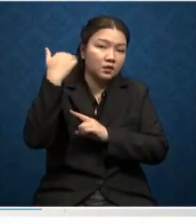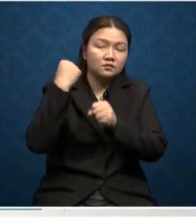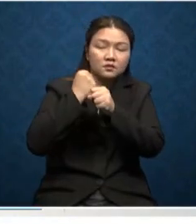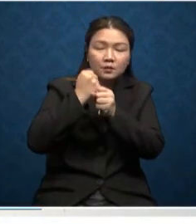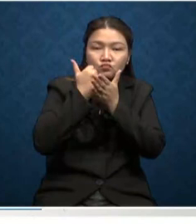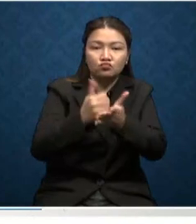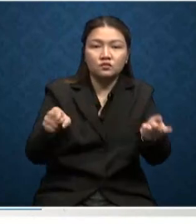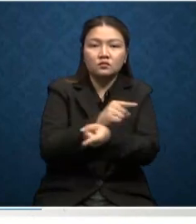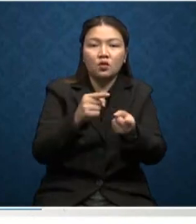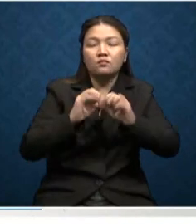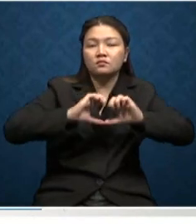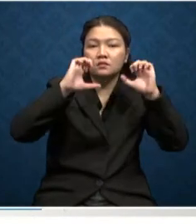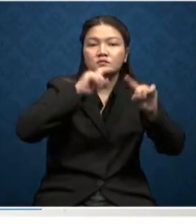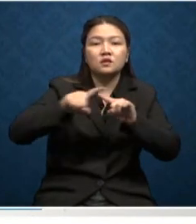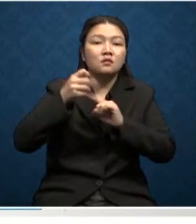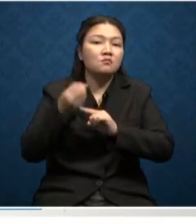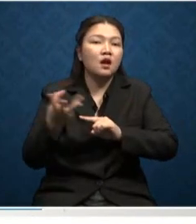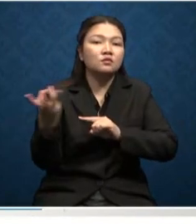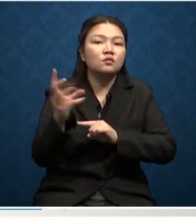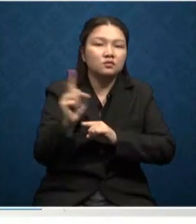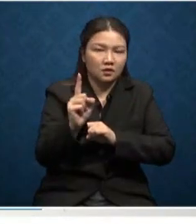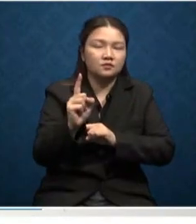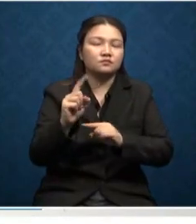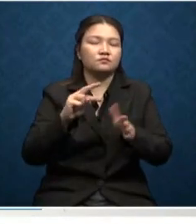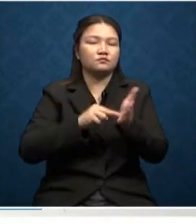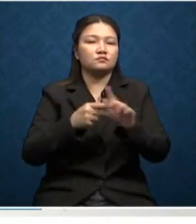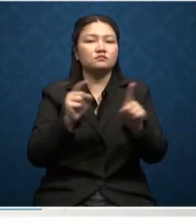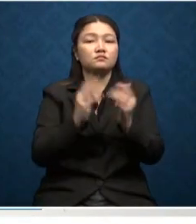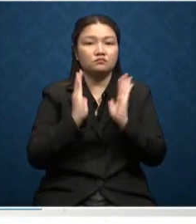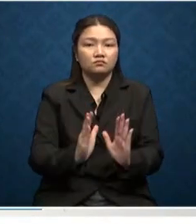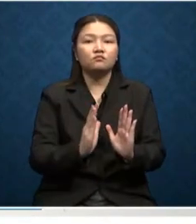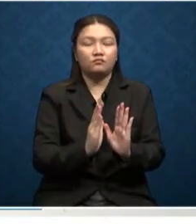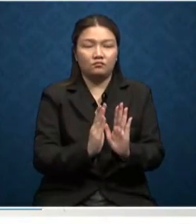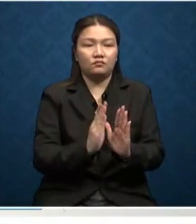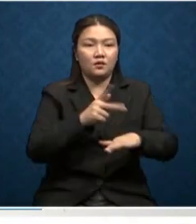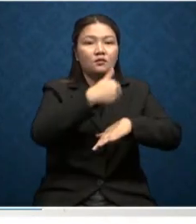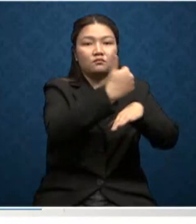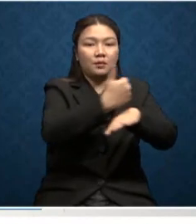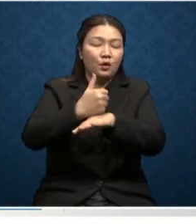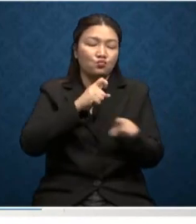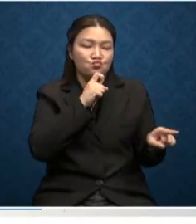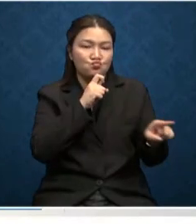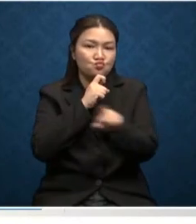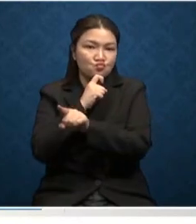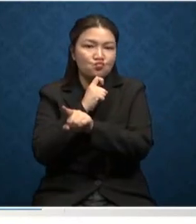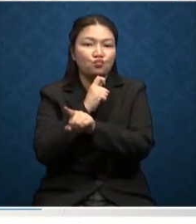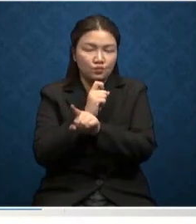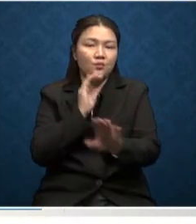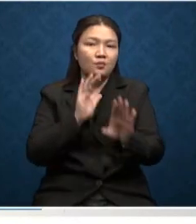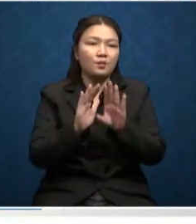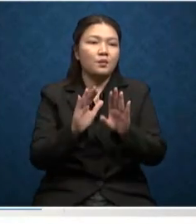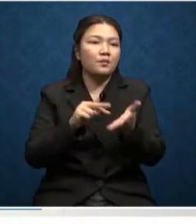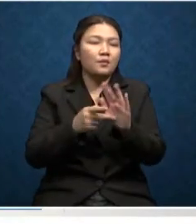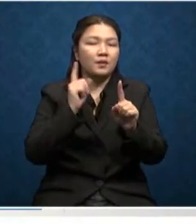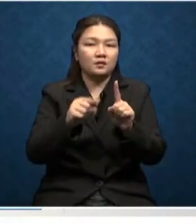ำคัญโดยปัจจุบันสัดส่วนผู้ดำรงตำแหน่งตุลาการในศาลปกครองชั้นต้นมีกรอบ